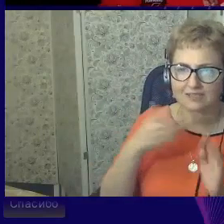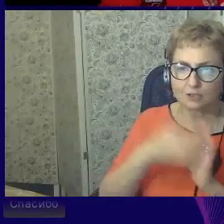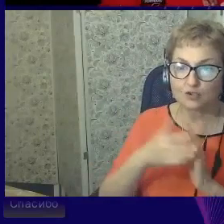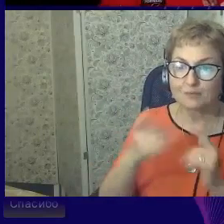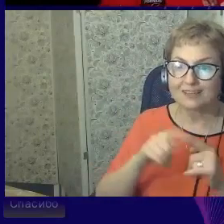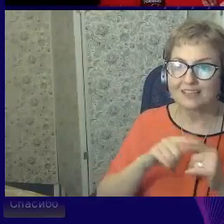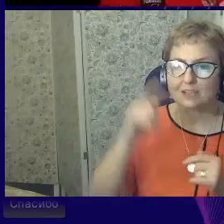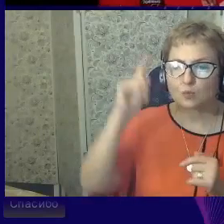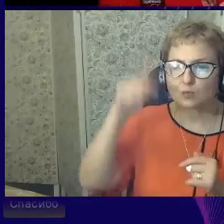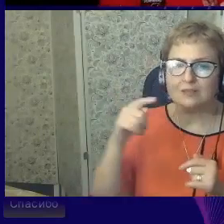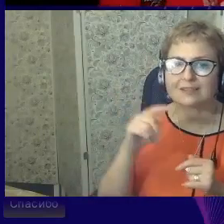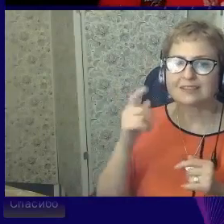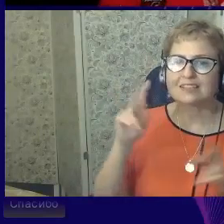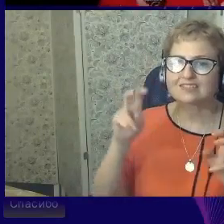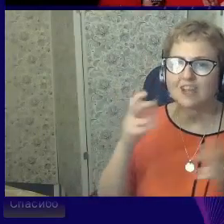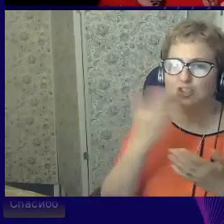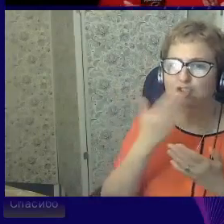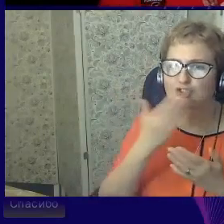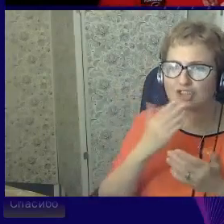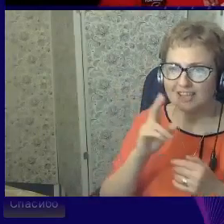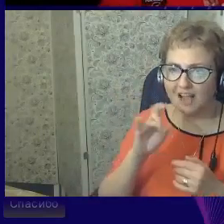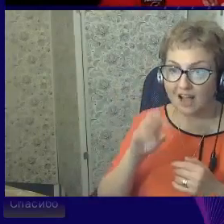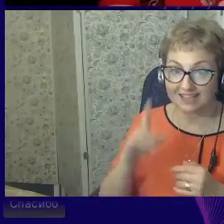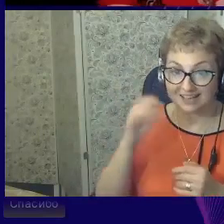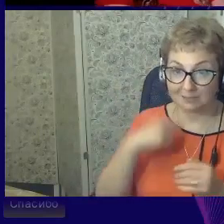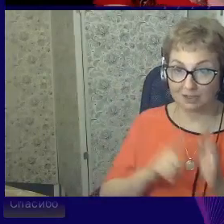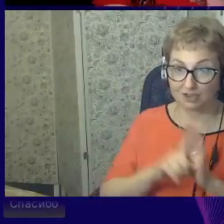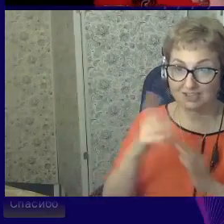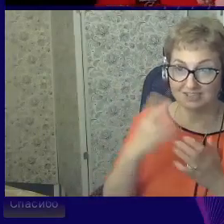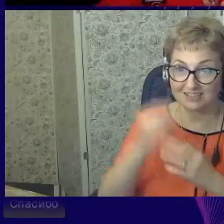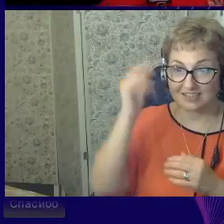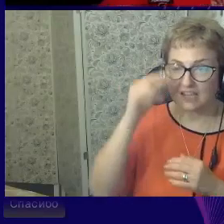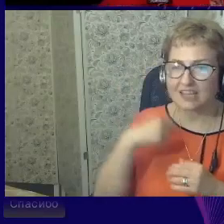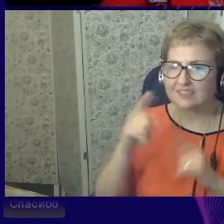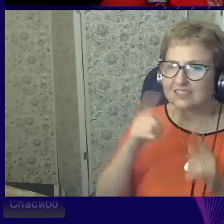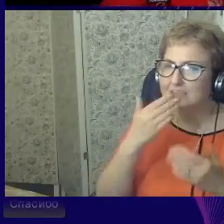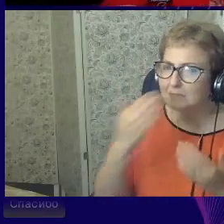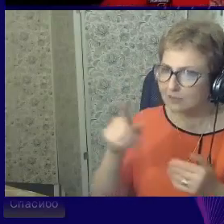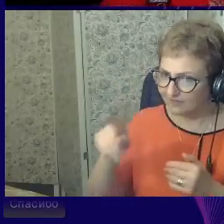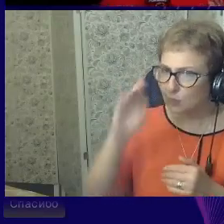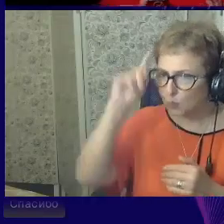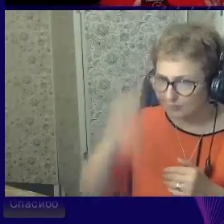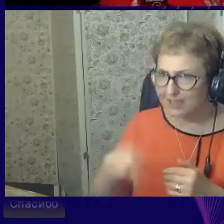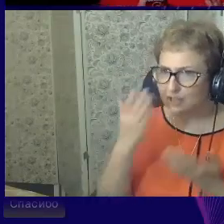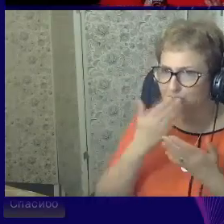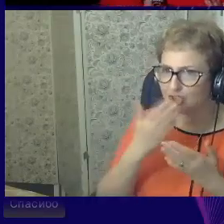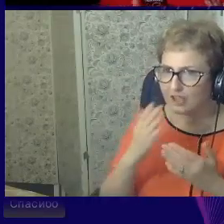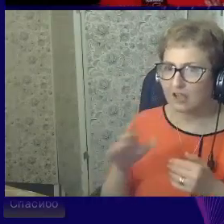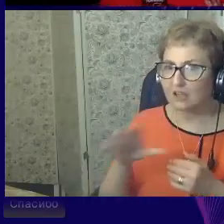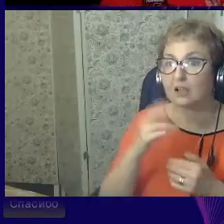есть это называется чтение карты. И при этом, когда мы начинаем наши занятия, я всегда спрашиваю, умеете ли вы читать?